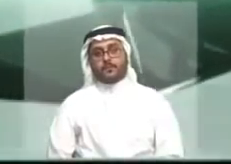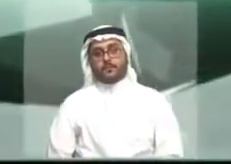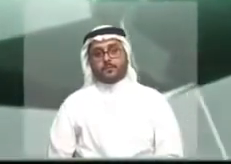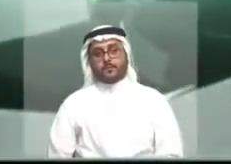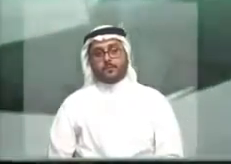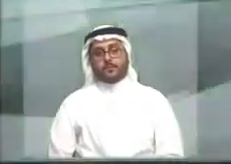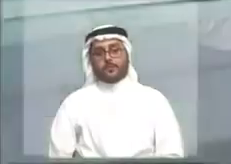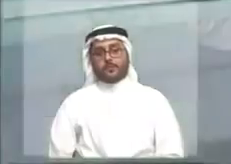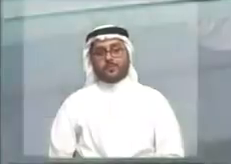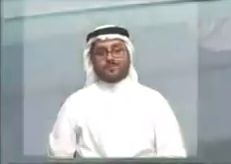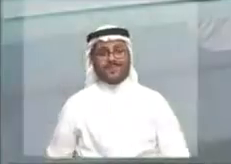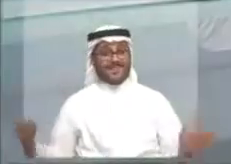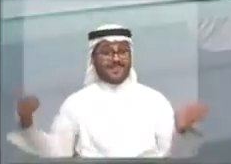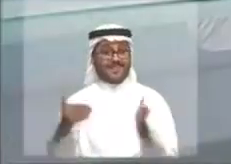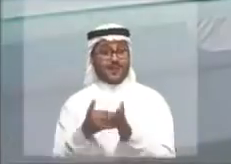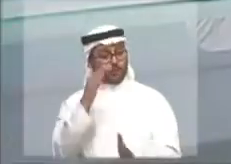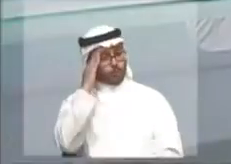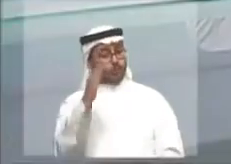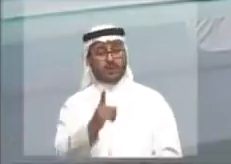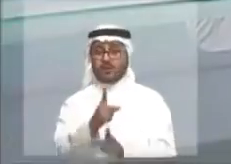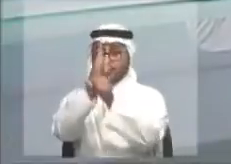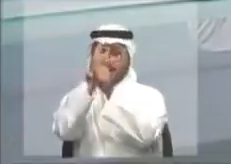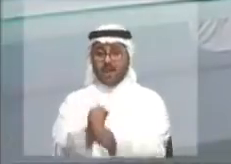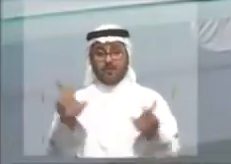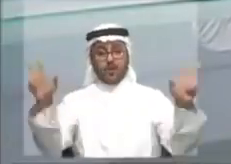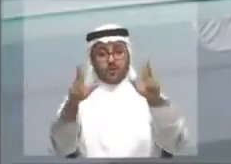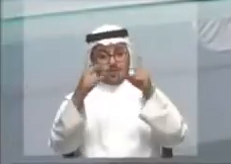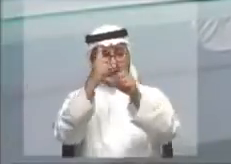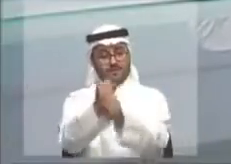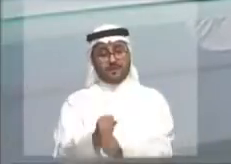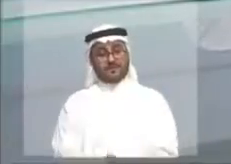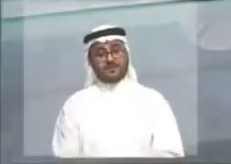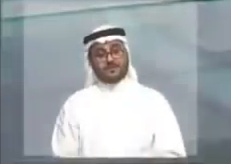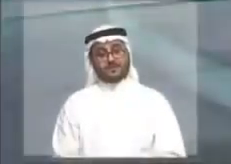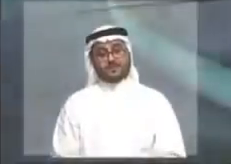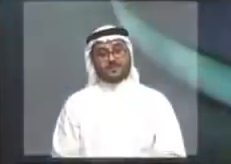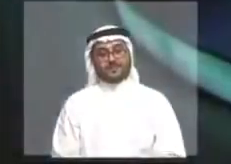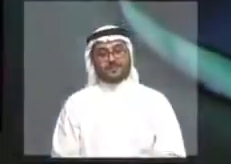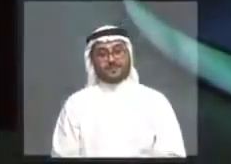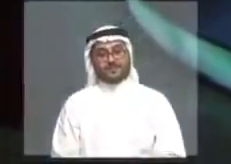شكرا لكم مشاهدينا الكرام على طيب المتابعة. في أمان الله.